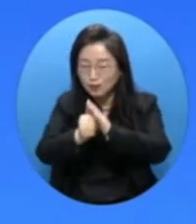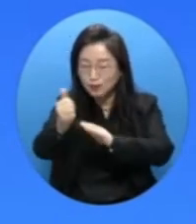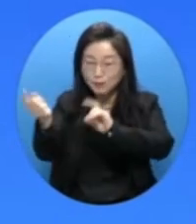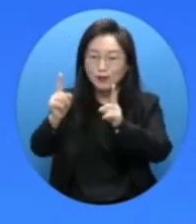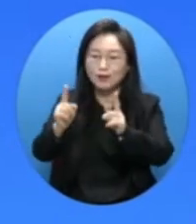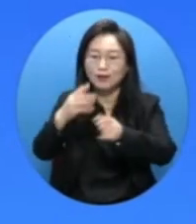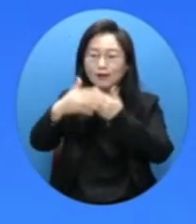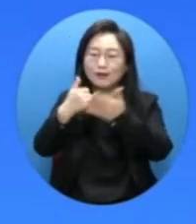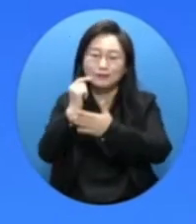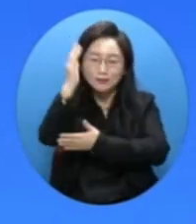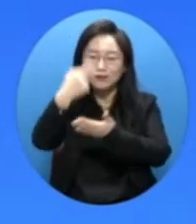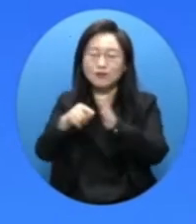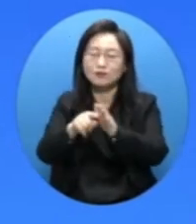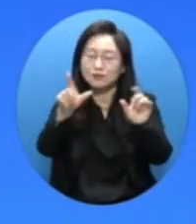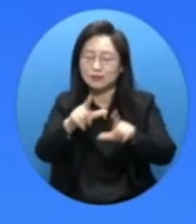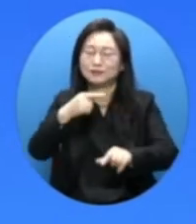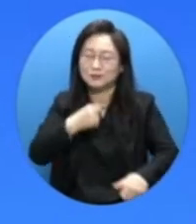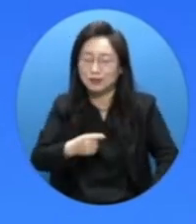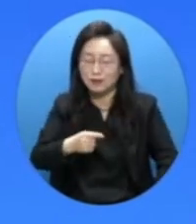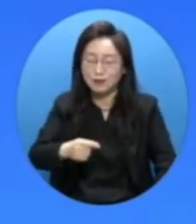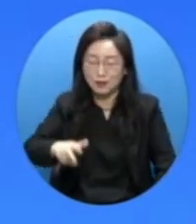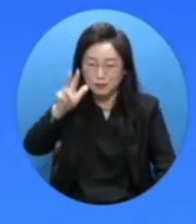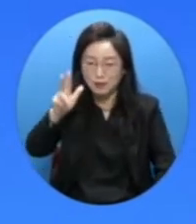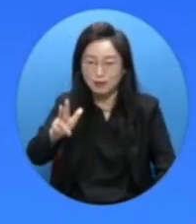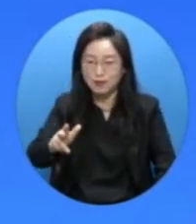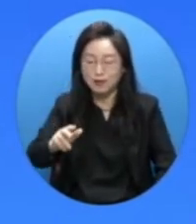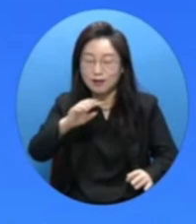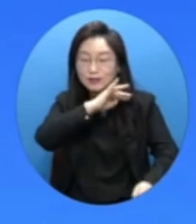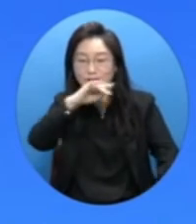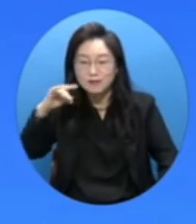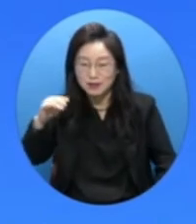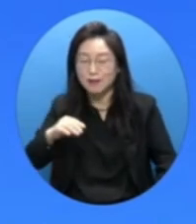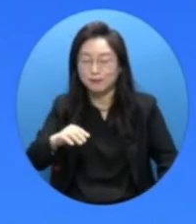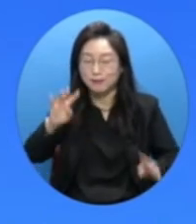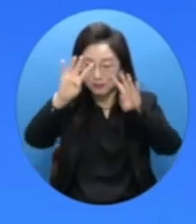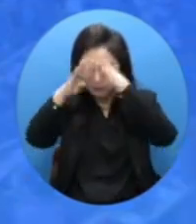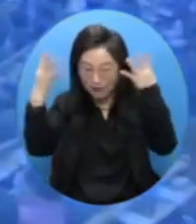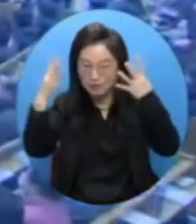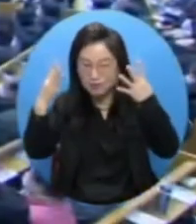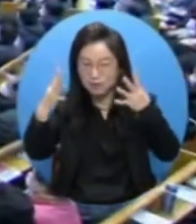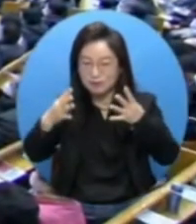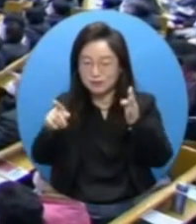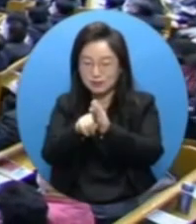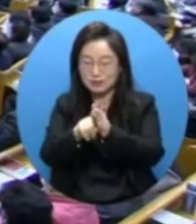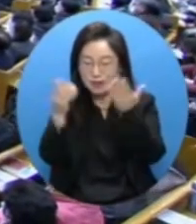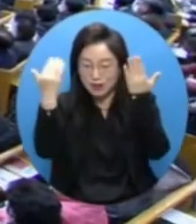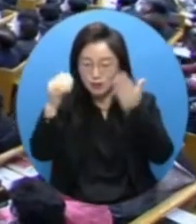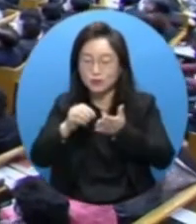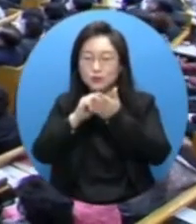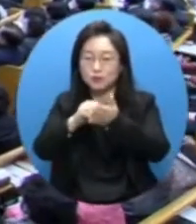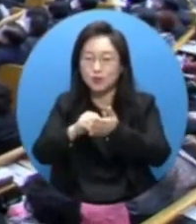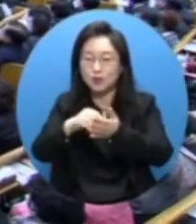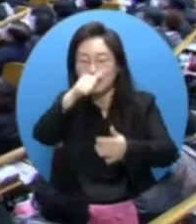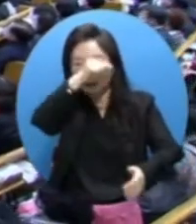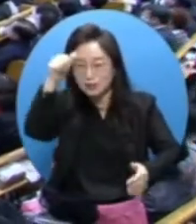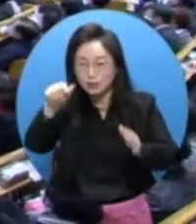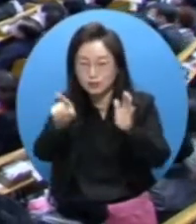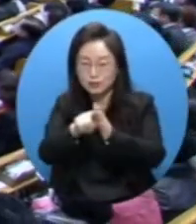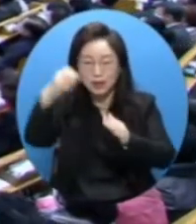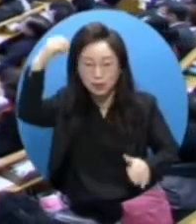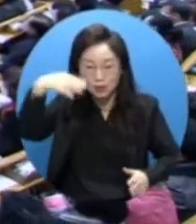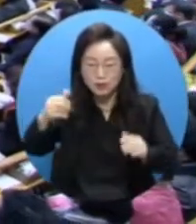되겠다 그래서 하나님의 부르심 받고 연세대학교 신학과를 졸업하고 장신 장로회 신학대학원을 졸업하고 미국 사우스웨스트 신학교